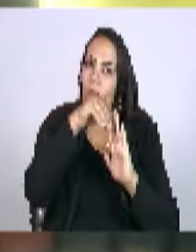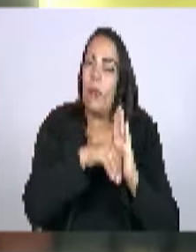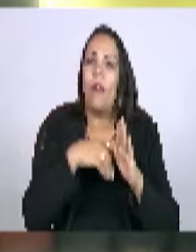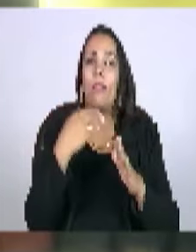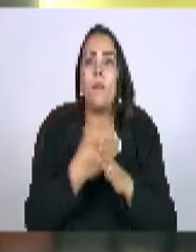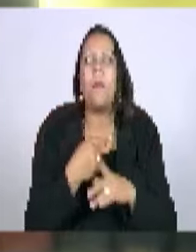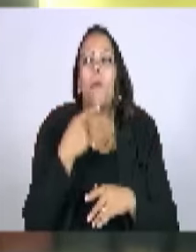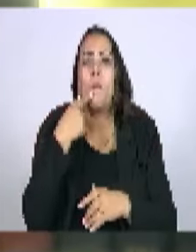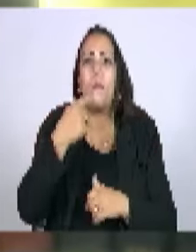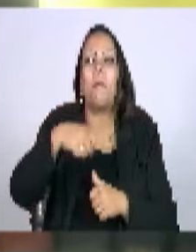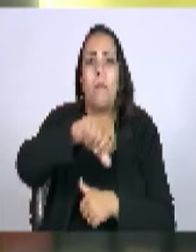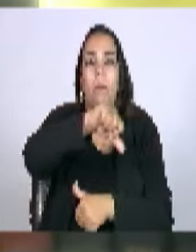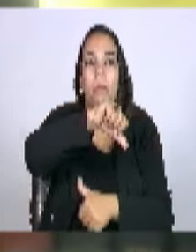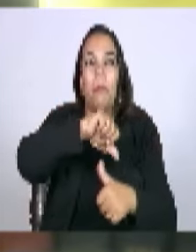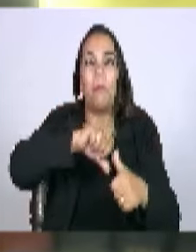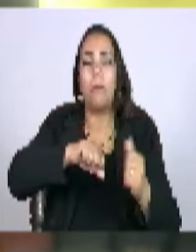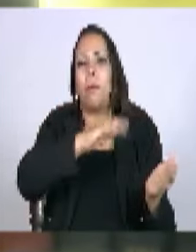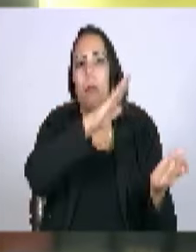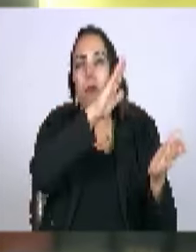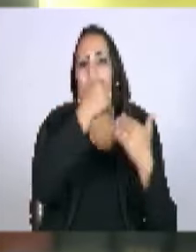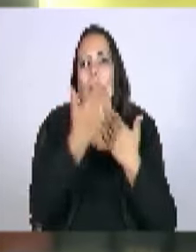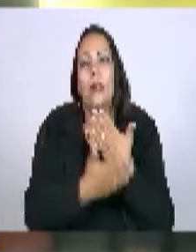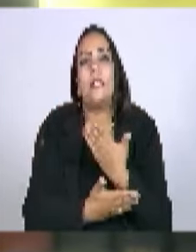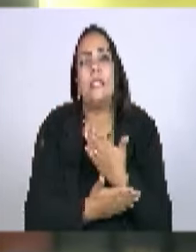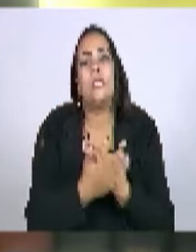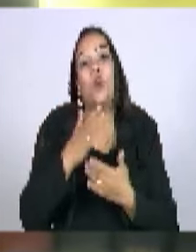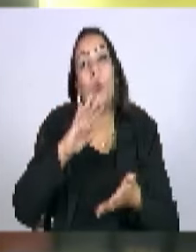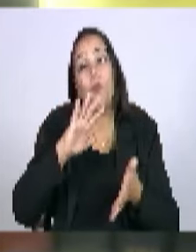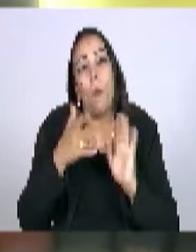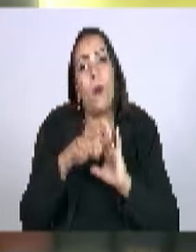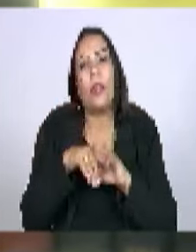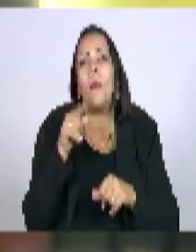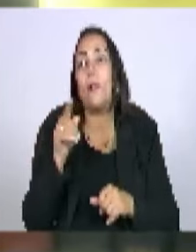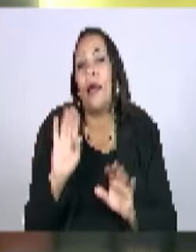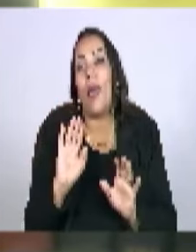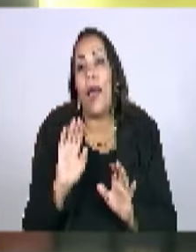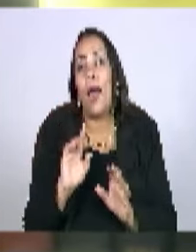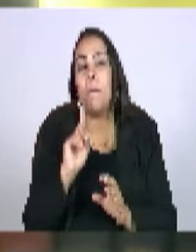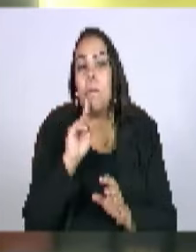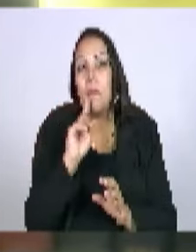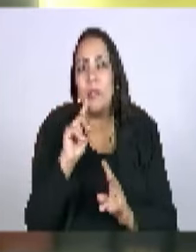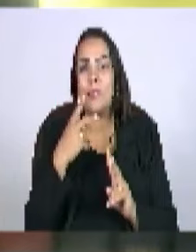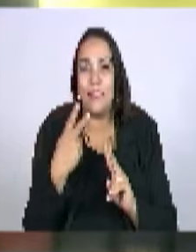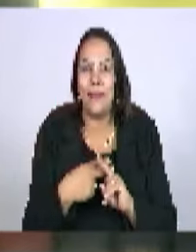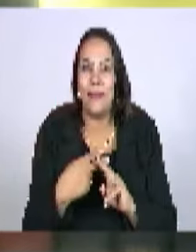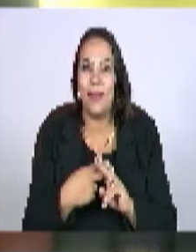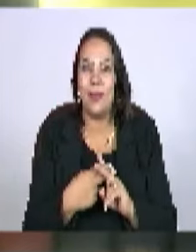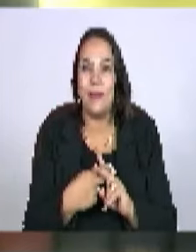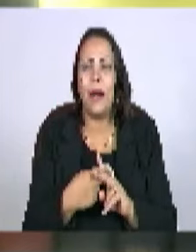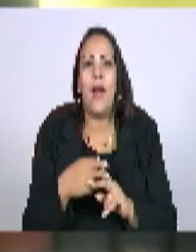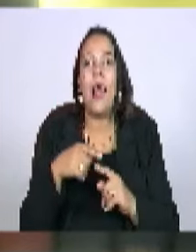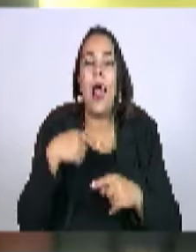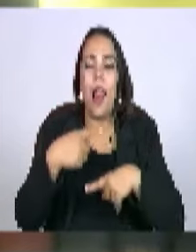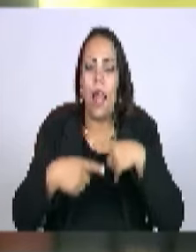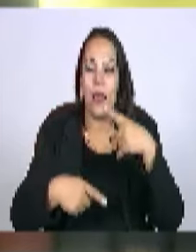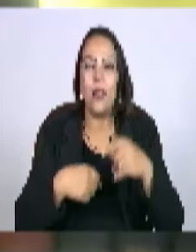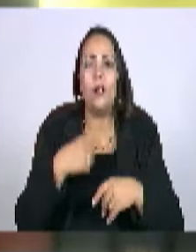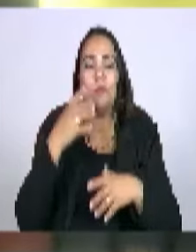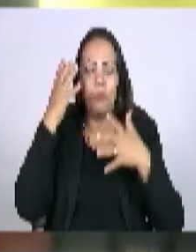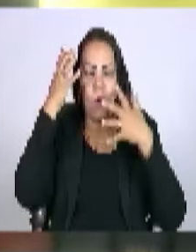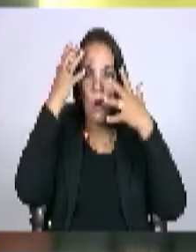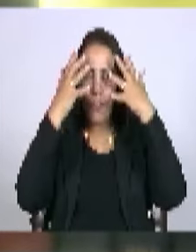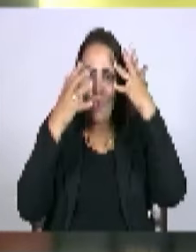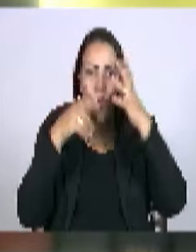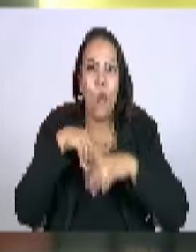دخلنا في دوره استيراد جديده ربما يحدث هذا لكن طبعا الناس لا يزال الشغل الشاغل